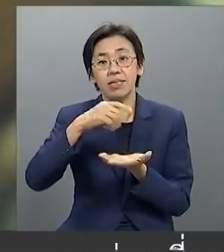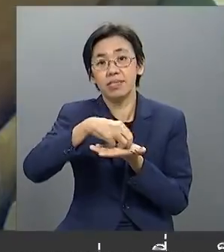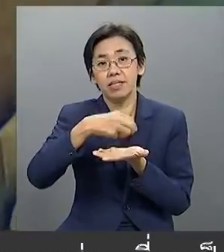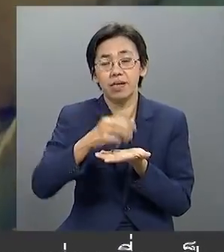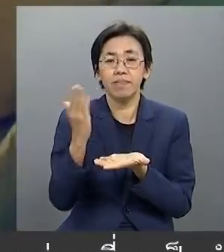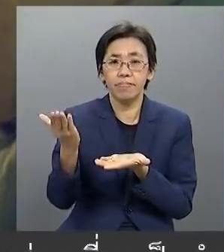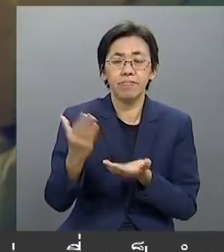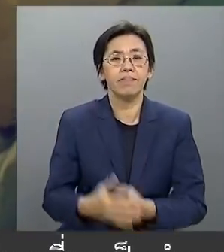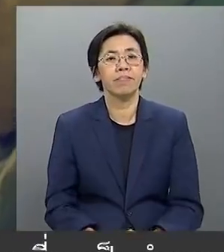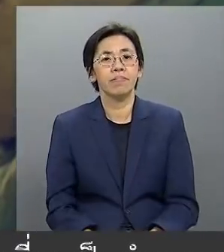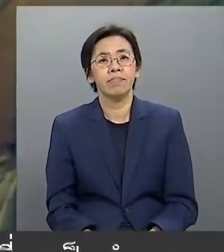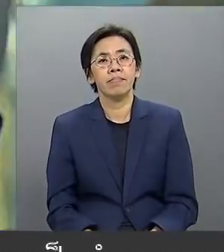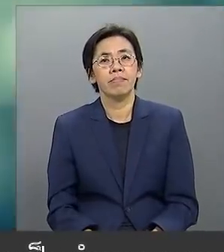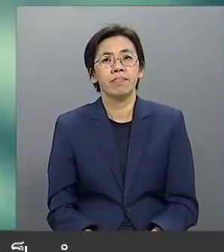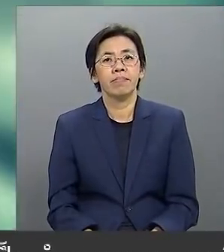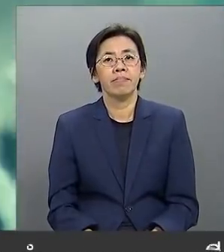ม.ค